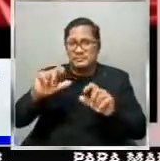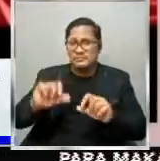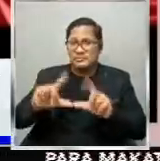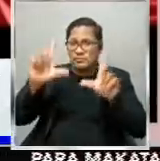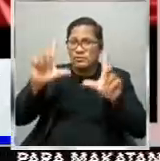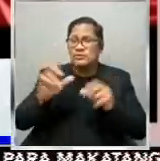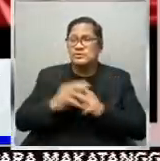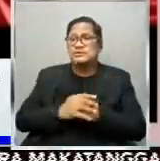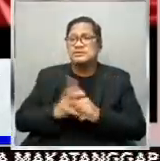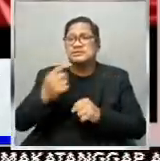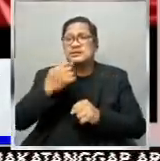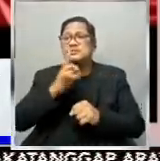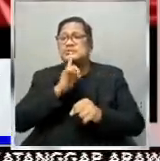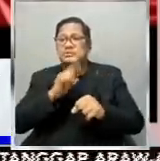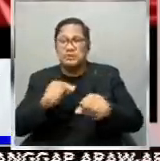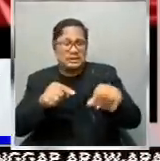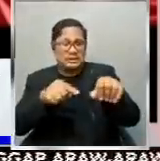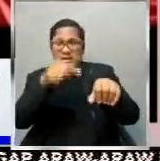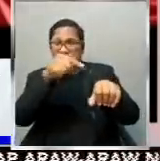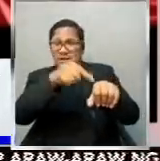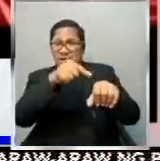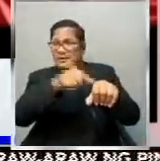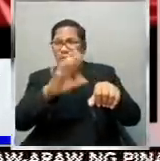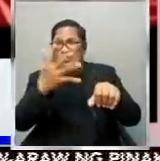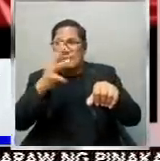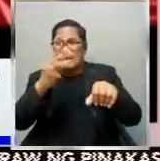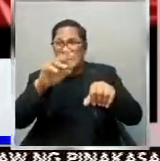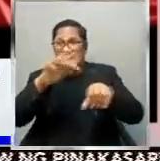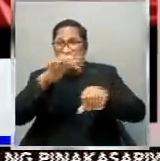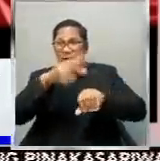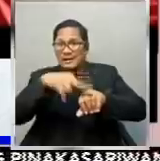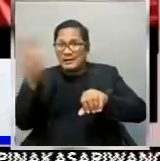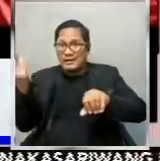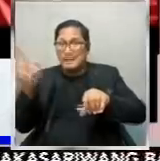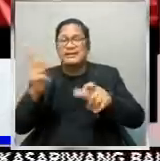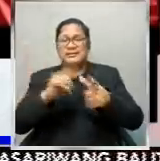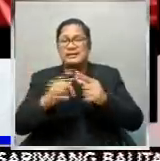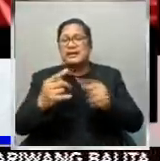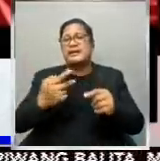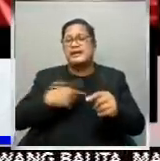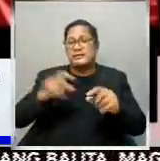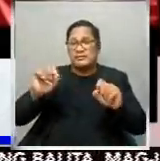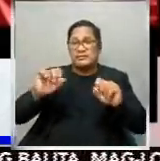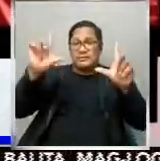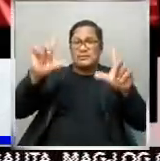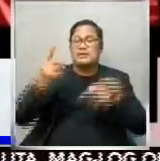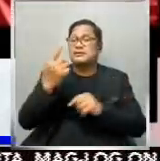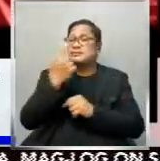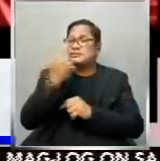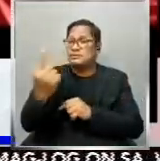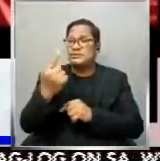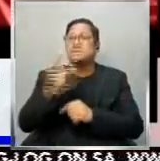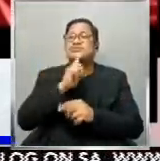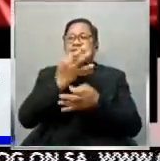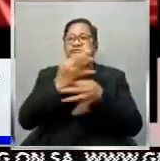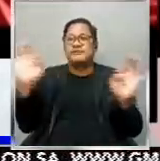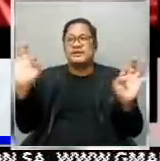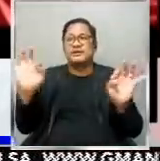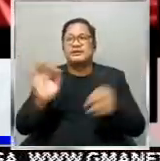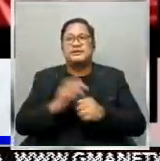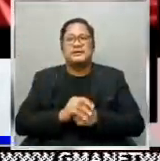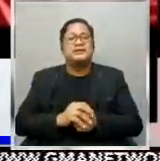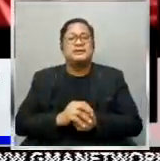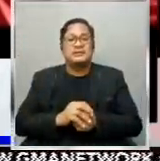suot ang kanyang wedding ring at isang solo pic niya na may caption na free. Kalaunan, tinanggal din